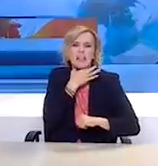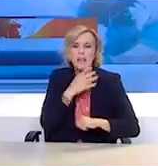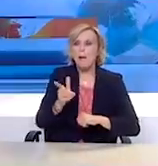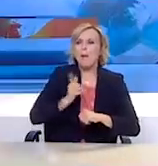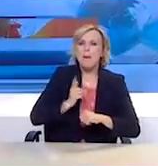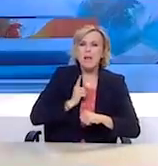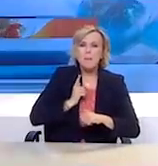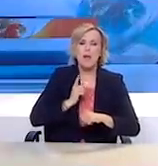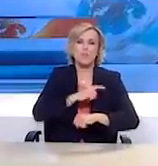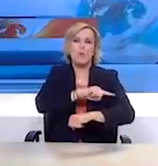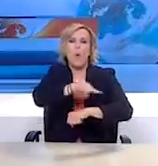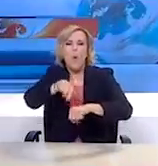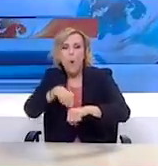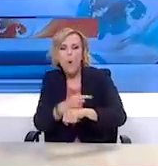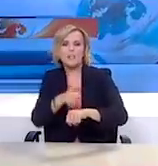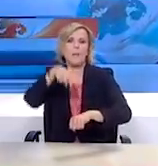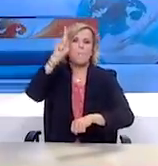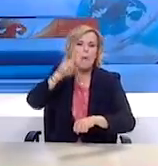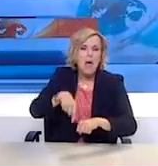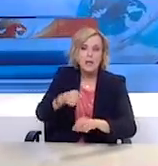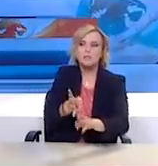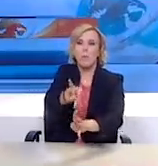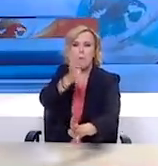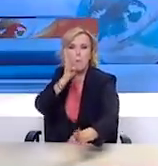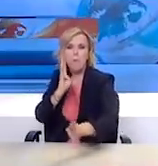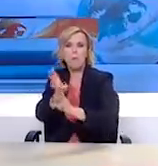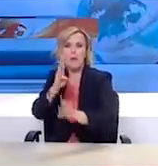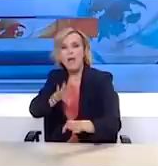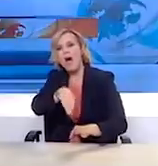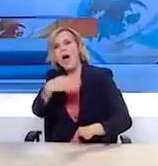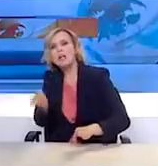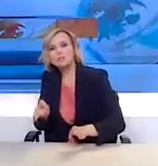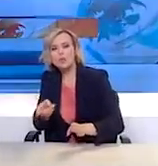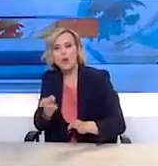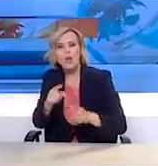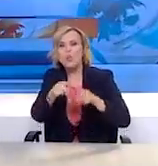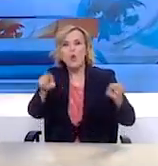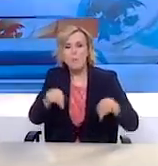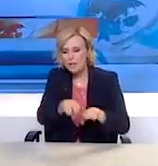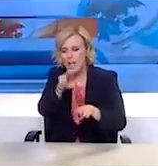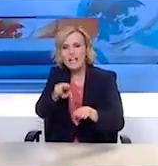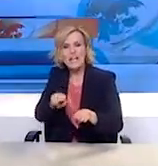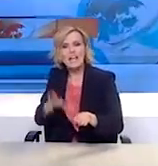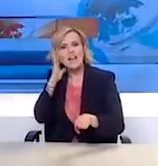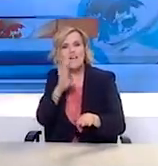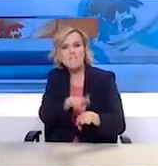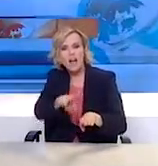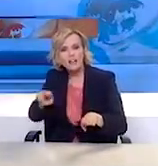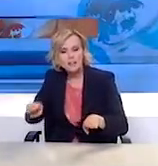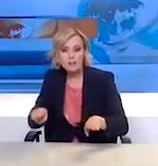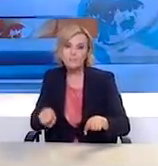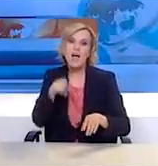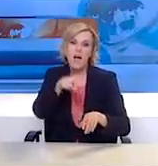εντατικής θεραπείας, κυρίως κατά την περίοδο της γρίπης το χειμώνα. Πιστεύουμε ακράδαντα ότι αυτά θα